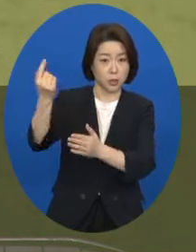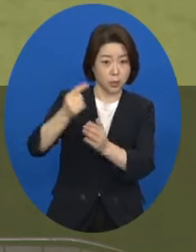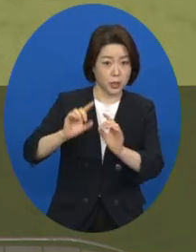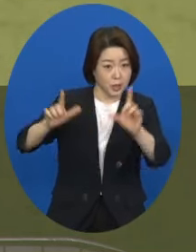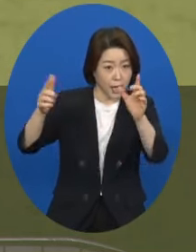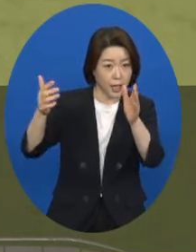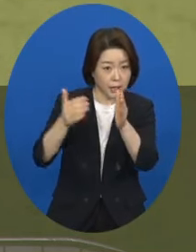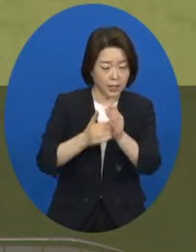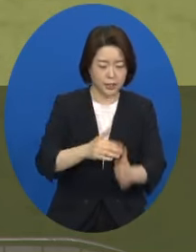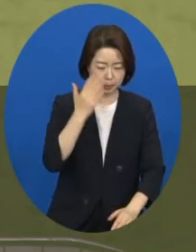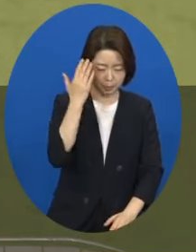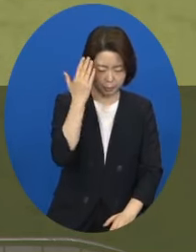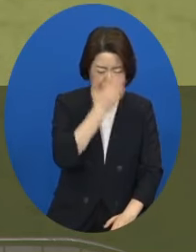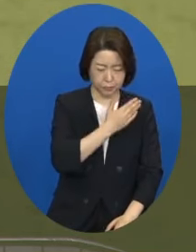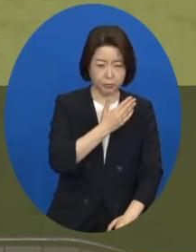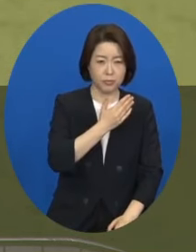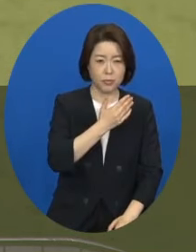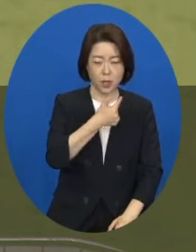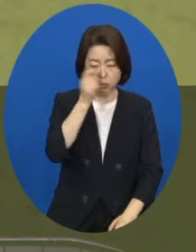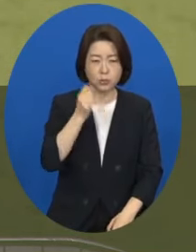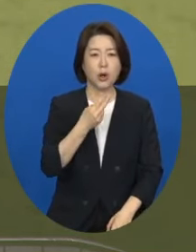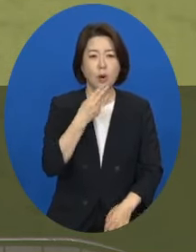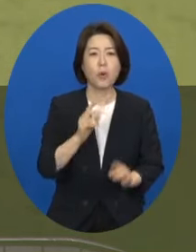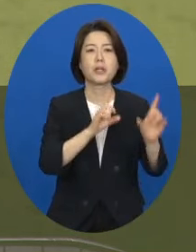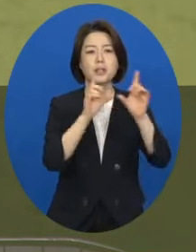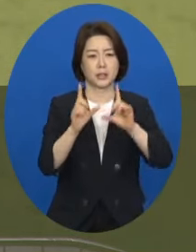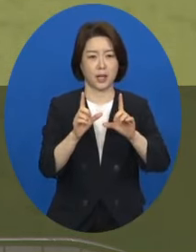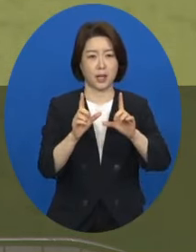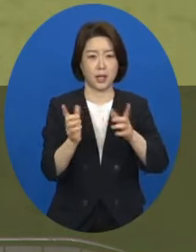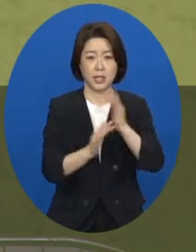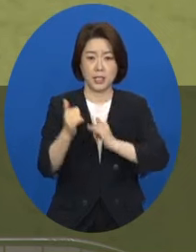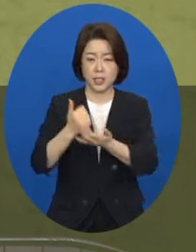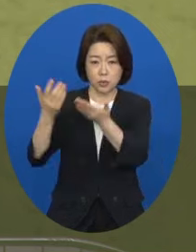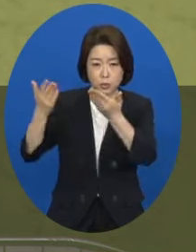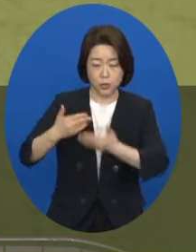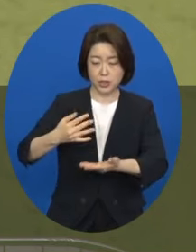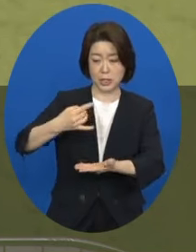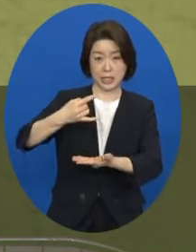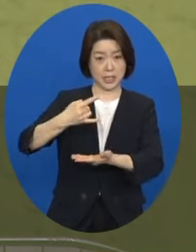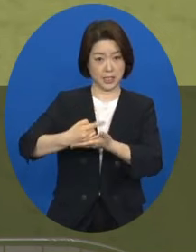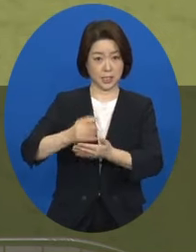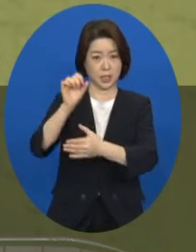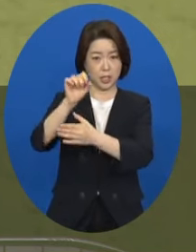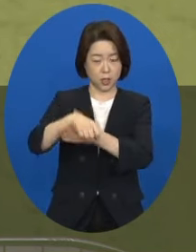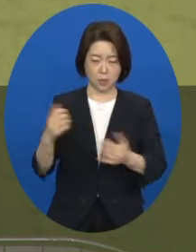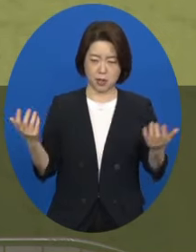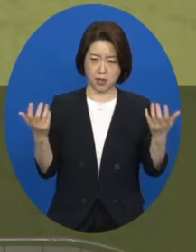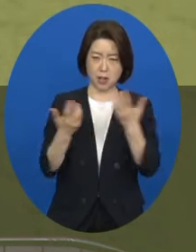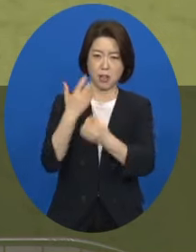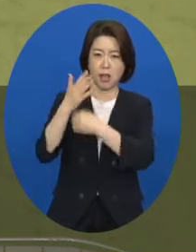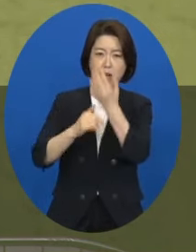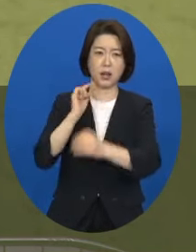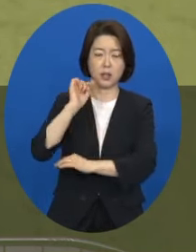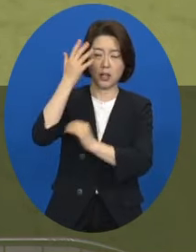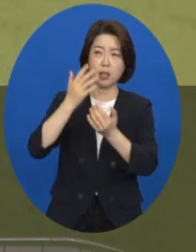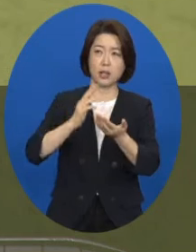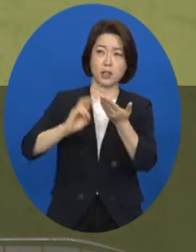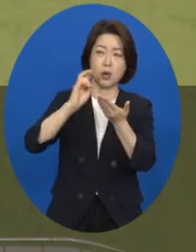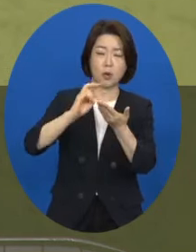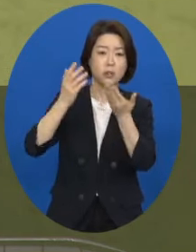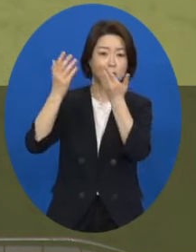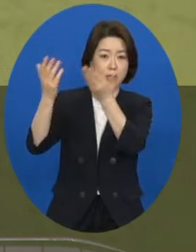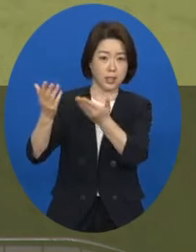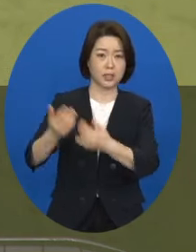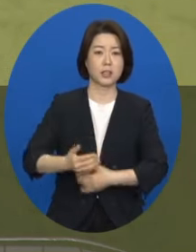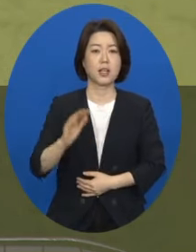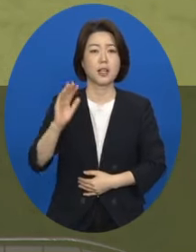없이 지내며 예수 그리스도께서 주시는 의의 열매로 가득 차서 하나님께 영광과 찬양을 드리게 되기를 원합니다.